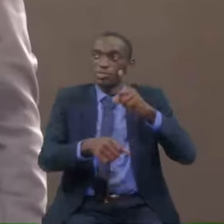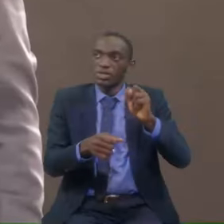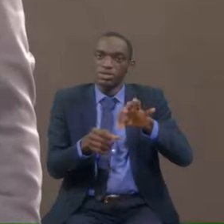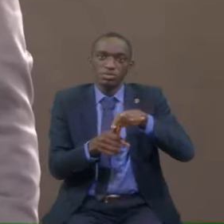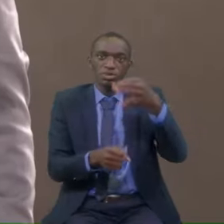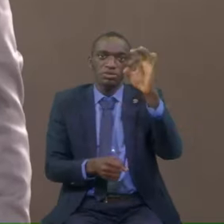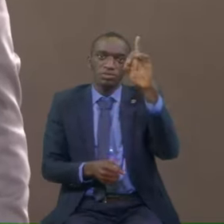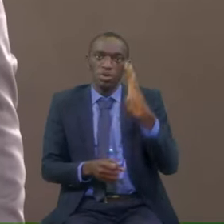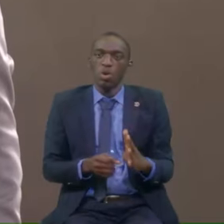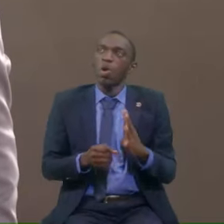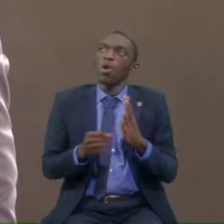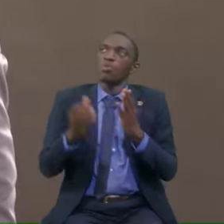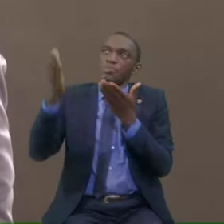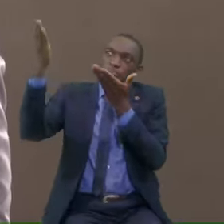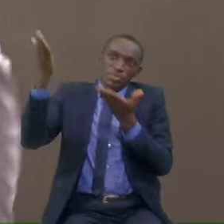Dieu,